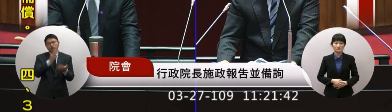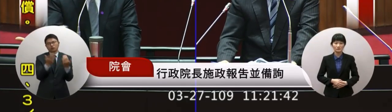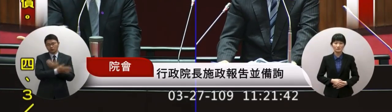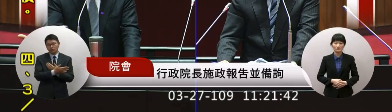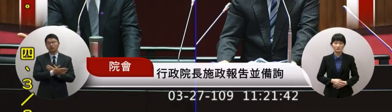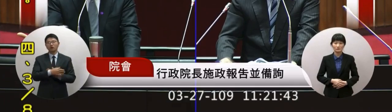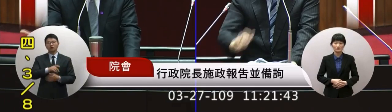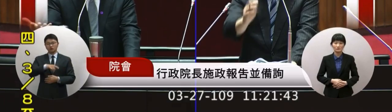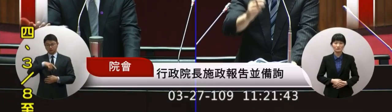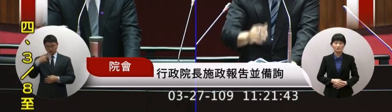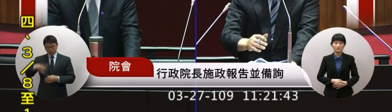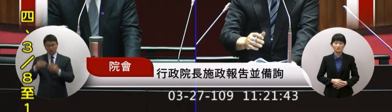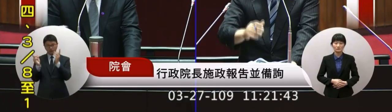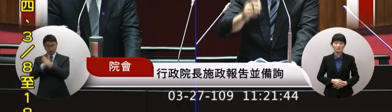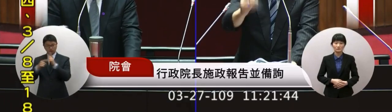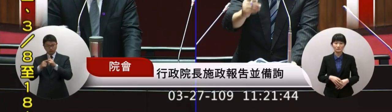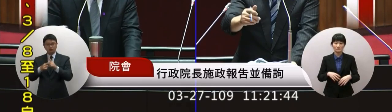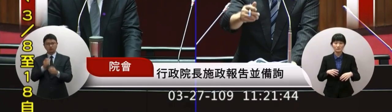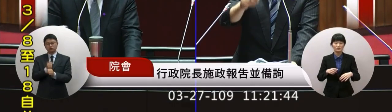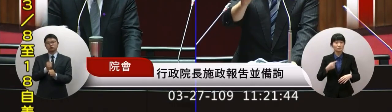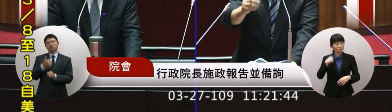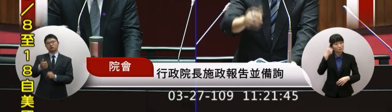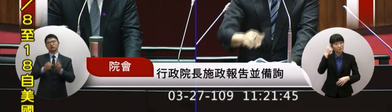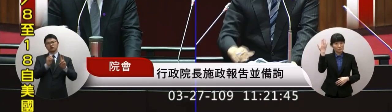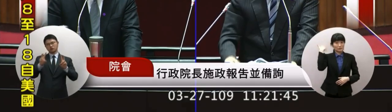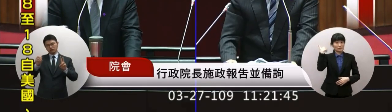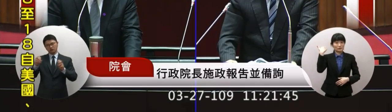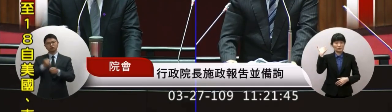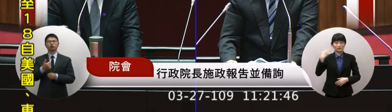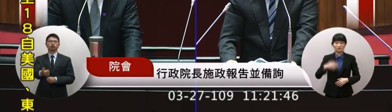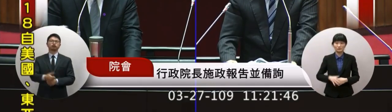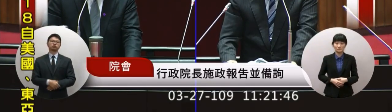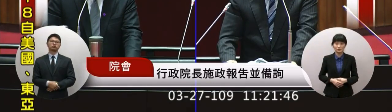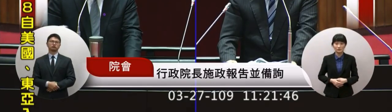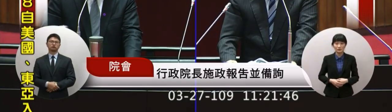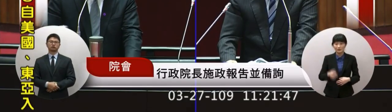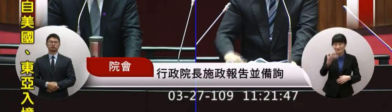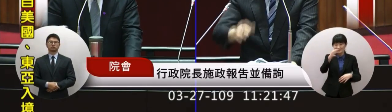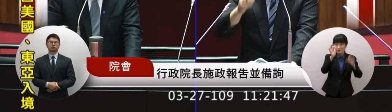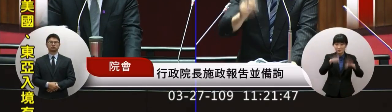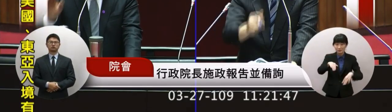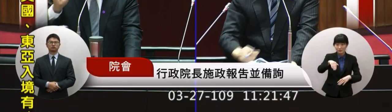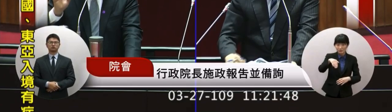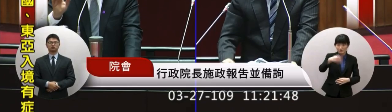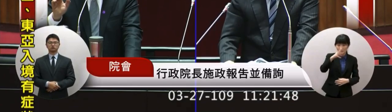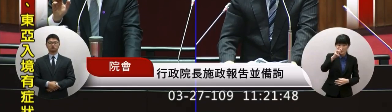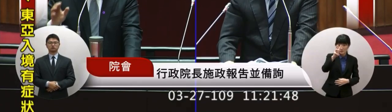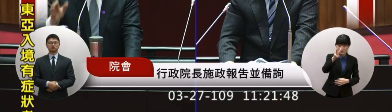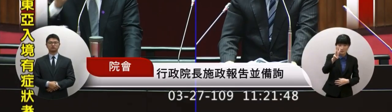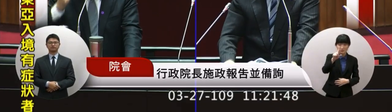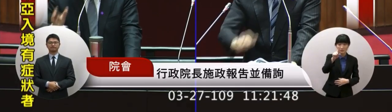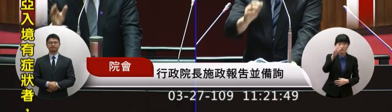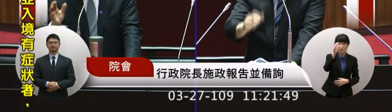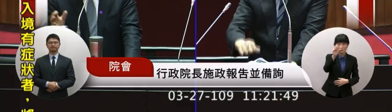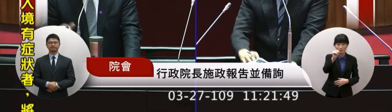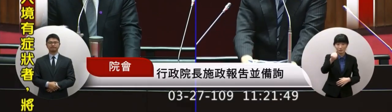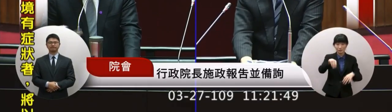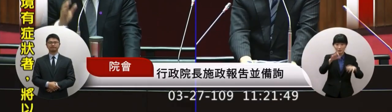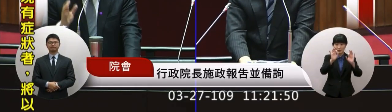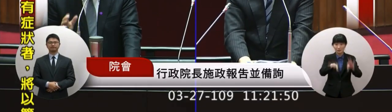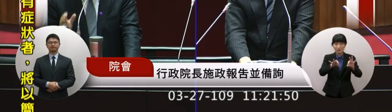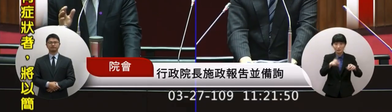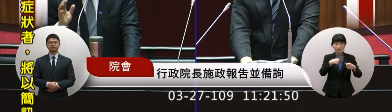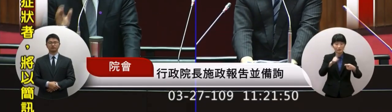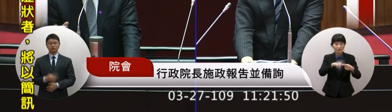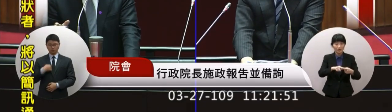2020就办得很好。 所以说先前所花到的民脂民膏931万应该要追回来， 我们 认不认同？